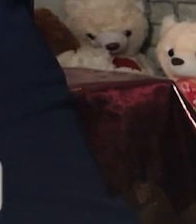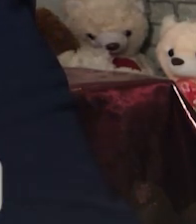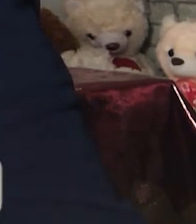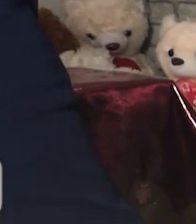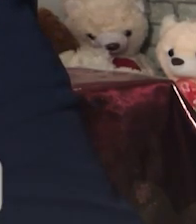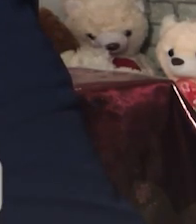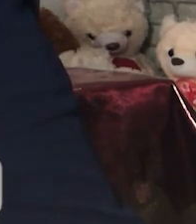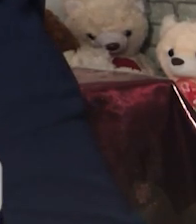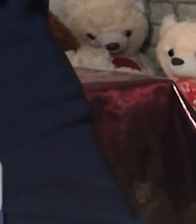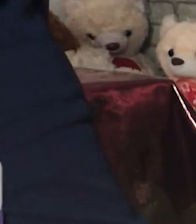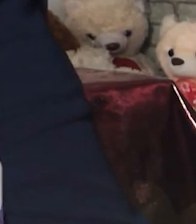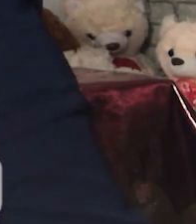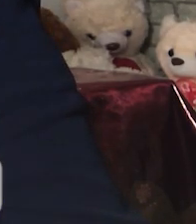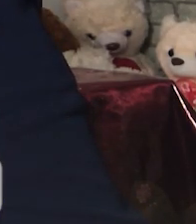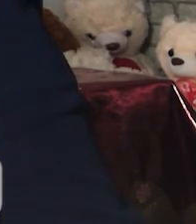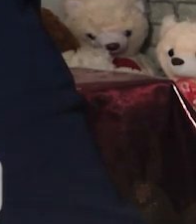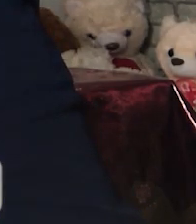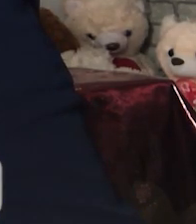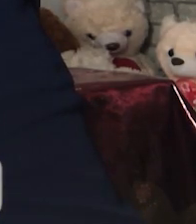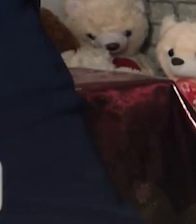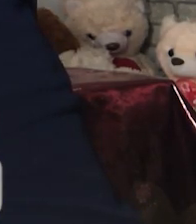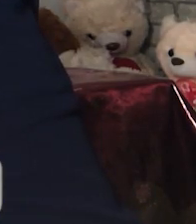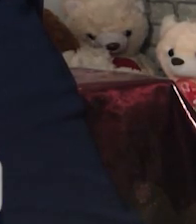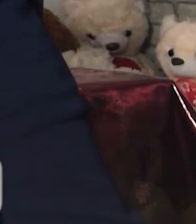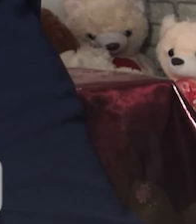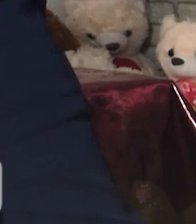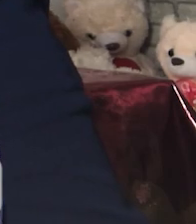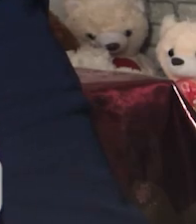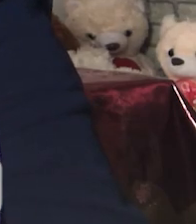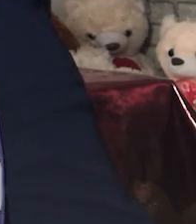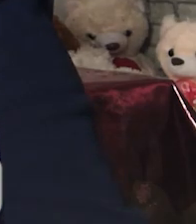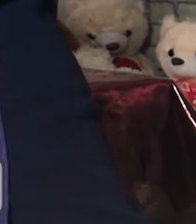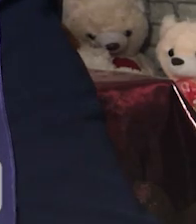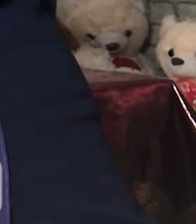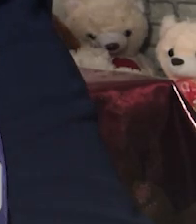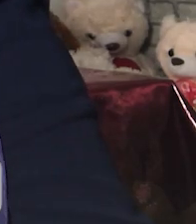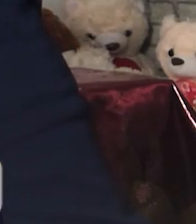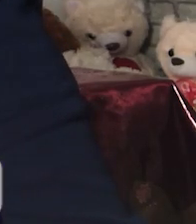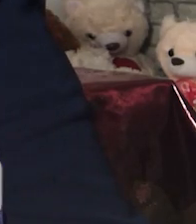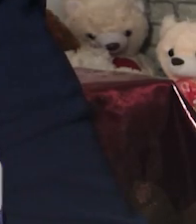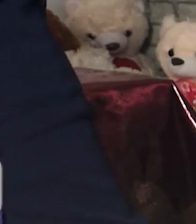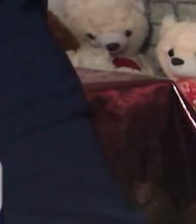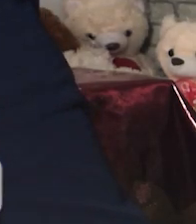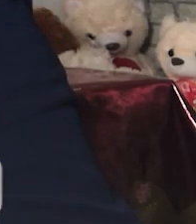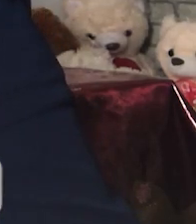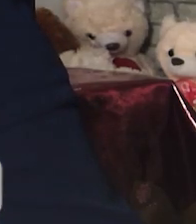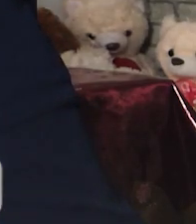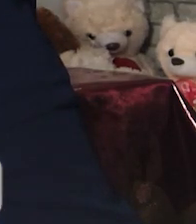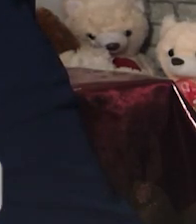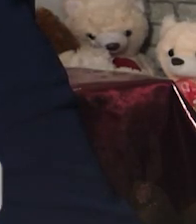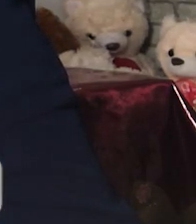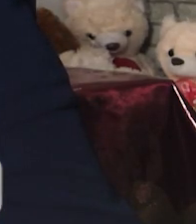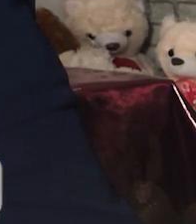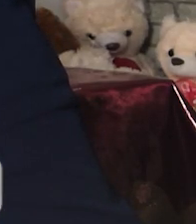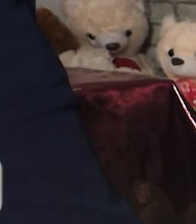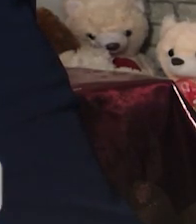வகை அப்படின்ற எதிர்கட்சியில தான் இருந்தாங்க. நாங்க செக்ரட்டரியா இருக்கும்பொழுது எனக்கு சில விஷயங்கள் தெரியும். இங்க எல்லாம் ஓவரா நீங்க பேச வராதீங்க.